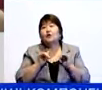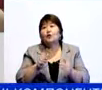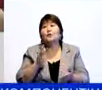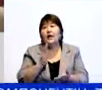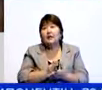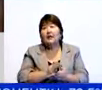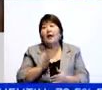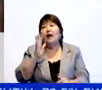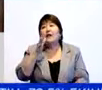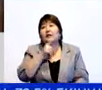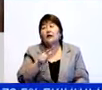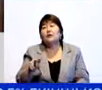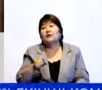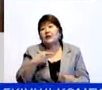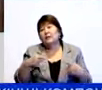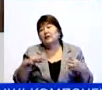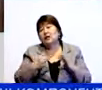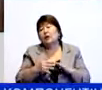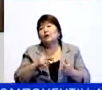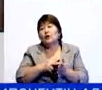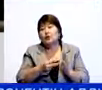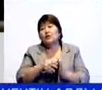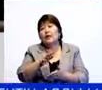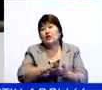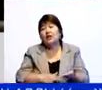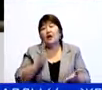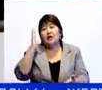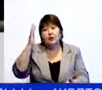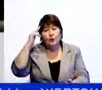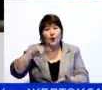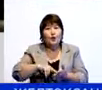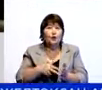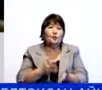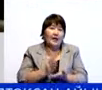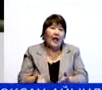ұйымдастырылған. Алдағы уақытта өзге де аудандарда жобаны жалғастыру жоспарда.